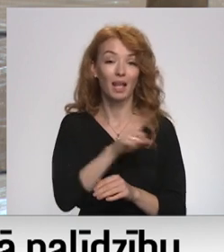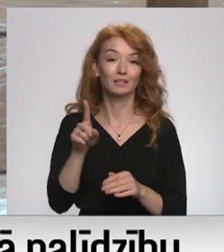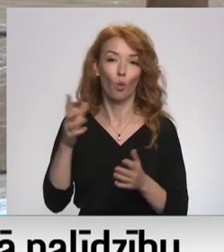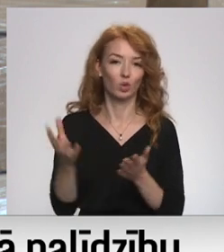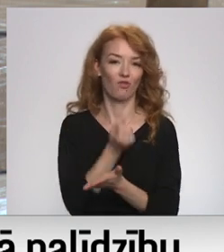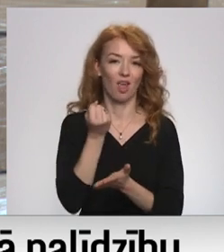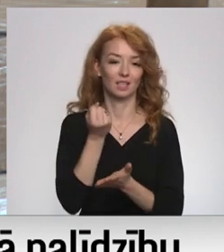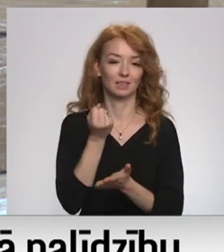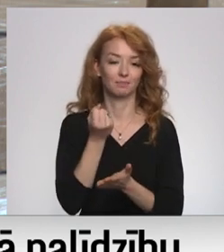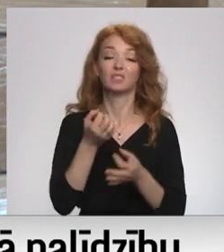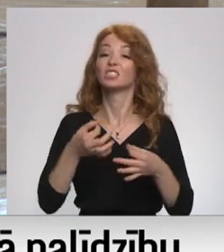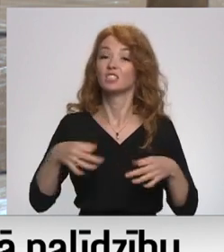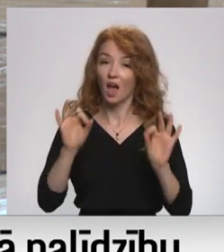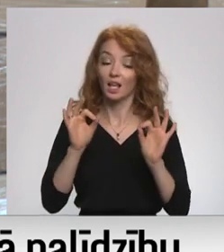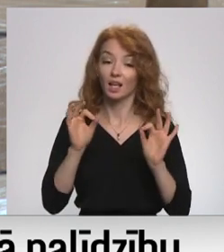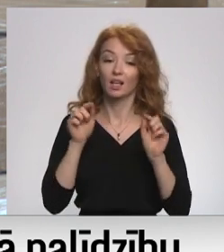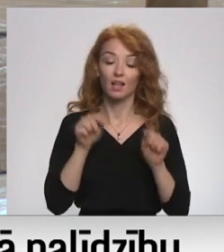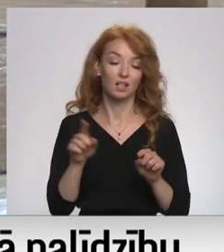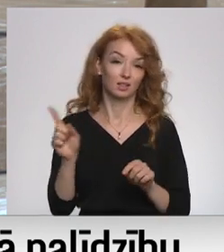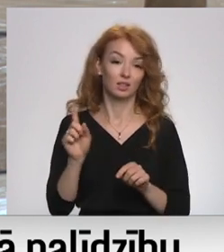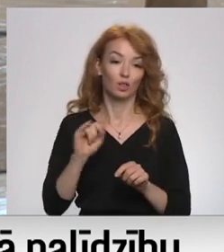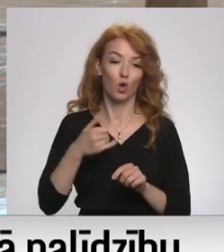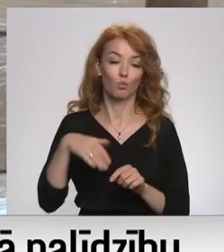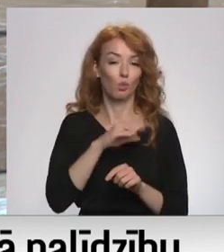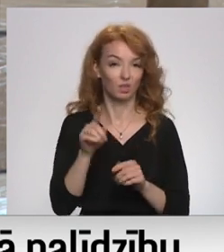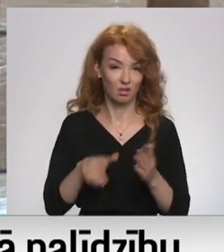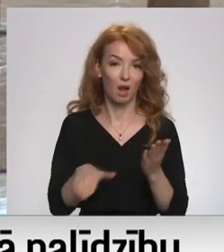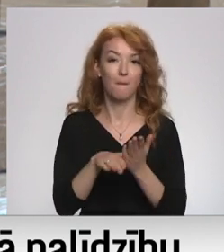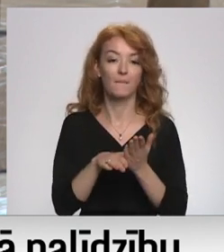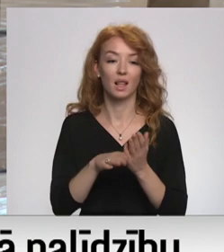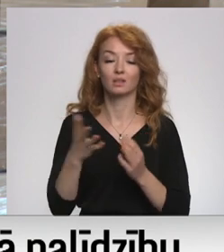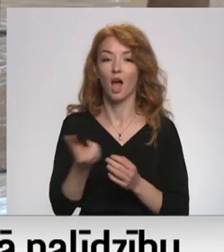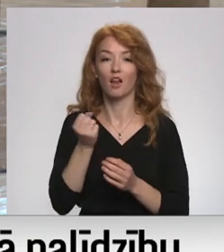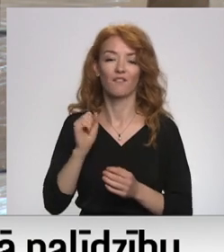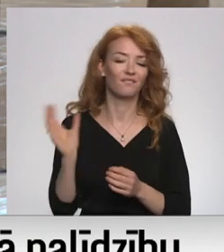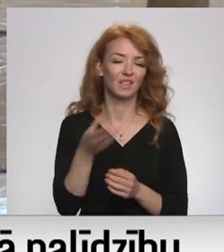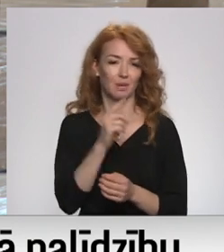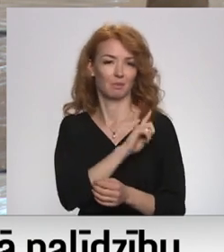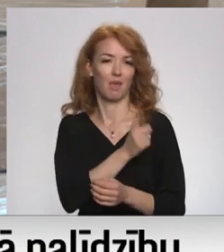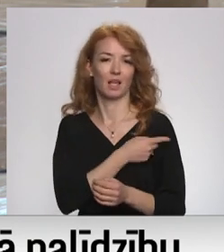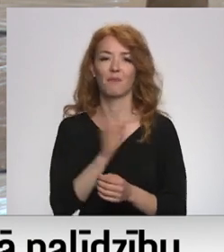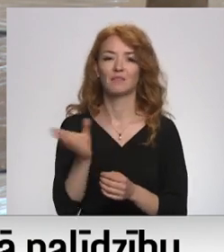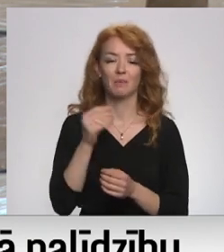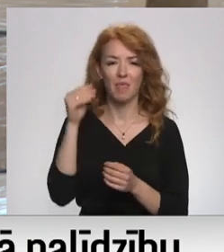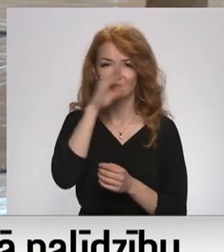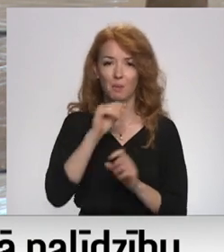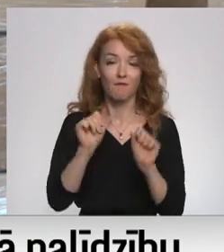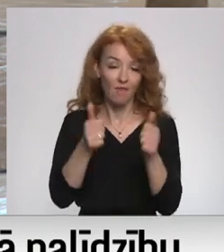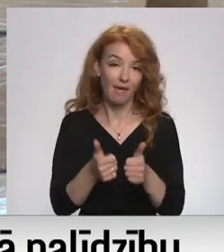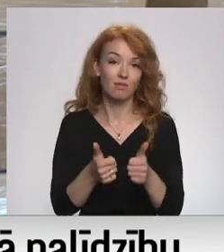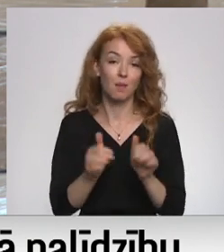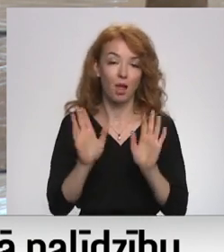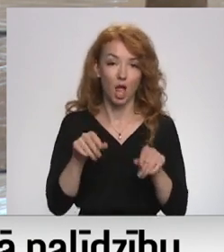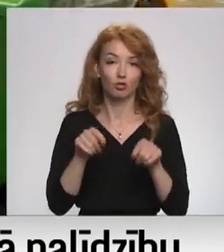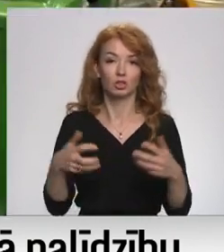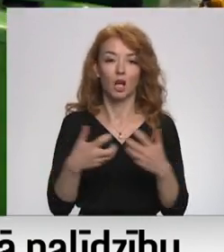uzvarai. Svarīgi tas ir pavisam noteikti, jo mums ir jāpalīdz ar visiem spēkiem, visiem iespējamajiem veidiem, lai